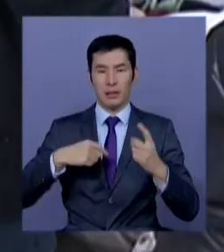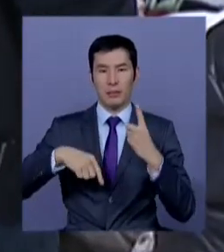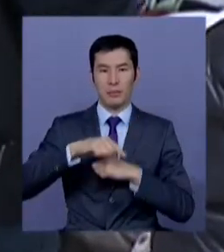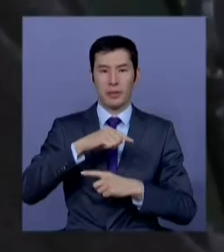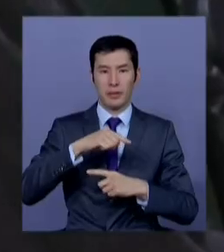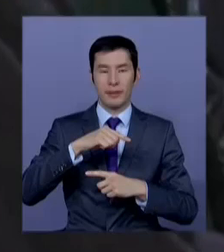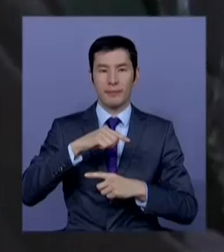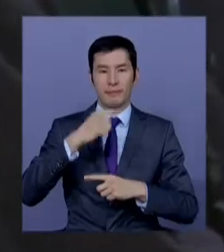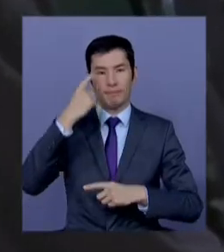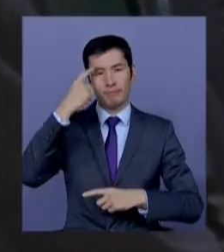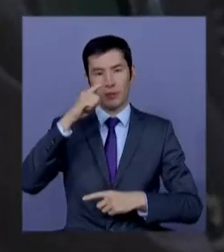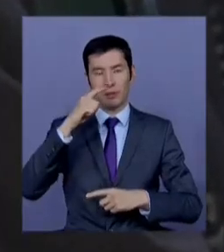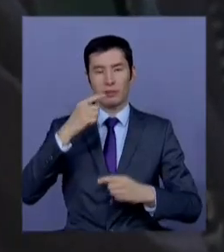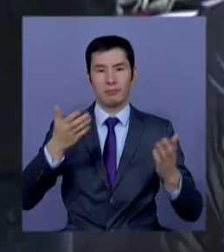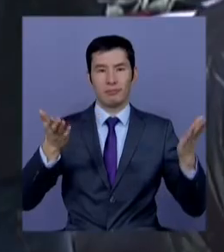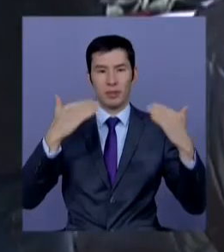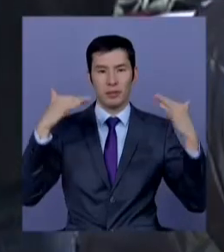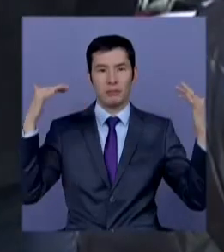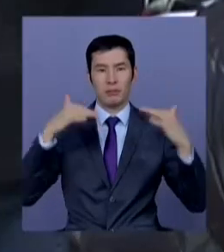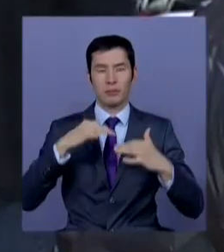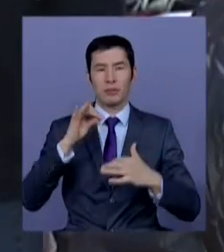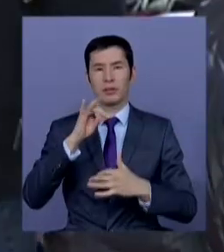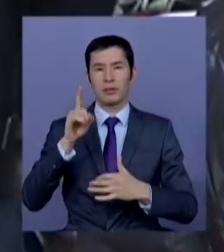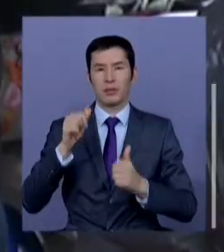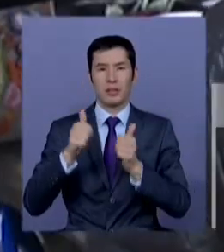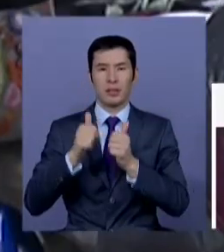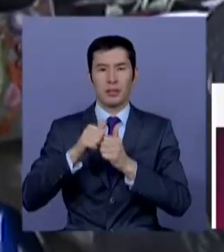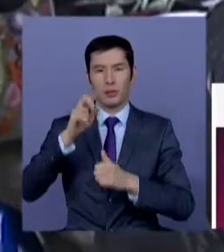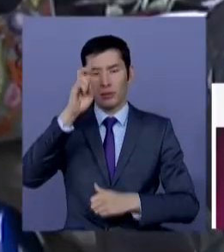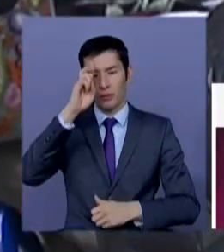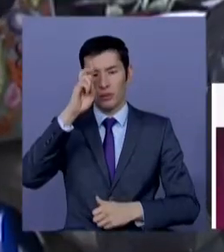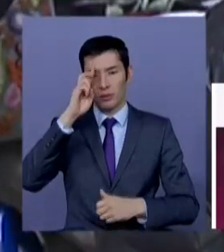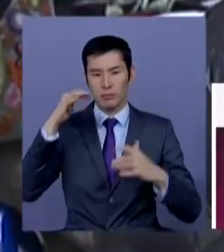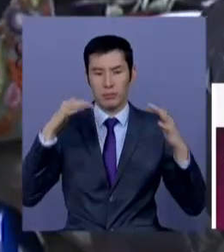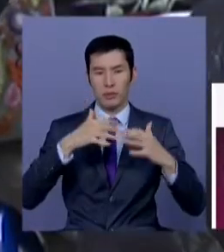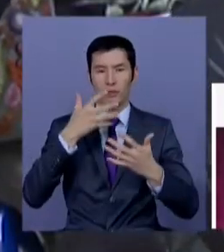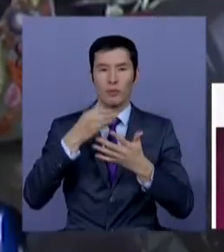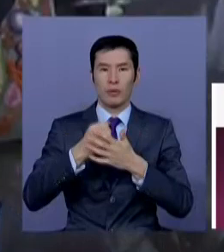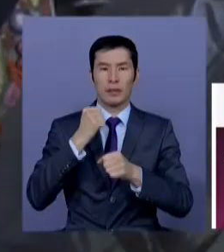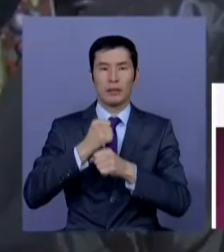байланыстырып өткізіп атамыз. Тақырып басай, әкелген бұйымдарын осы байқауға қатыстырып,